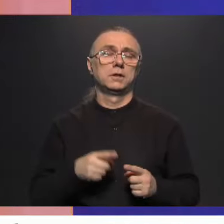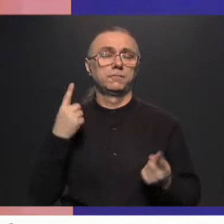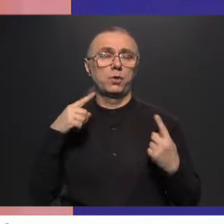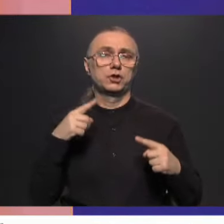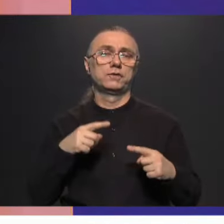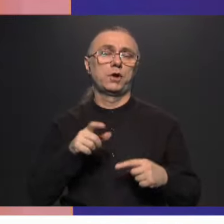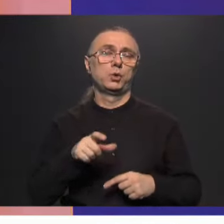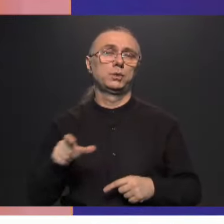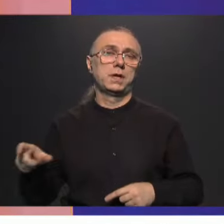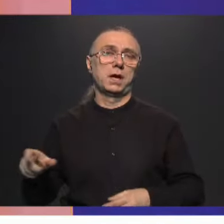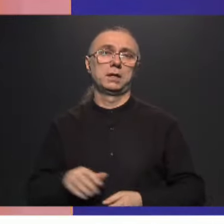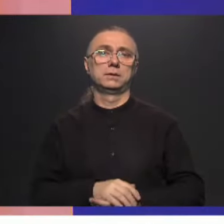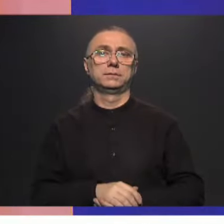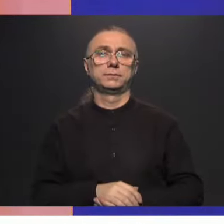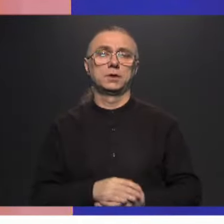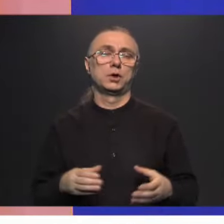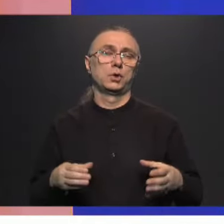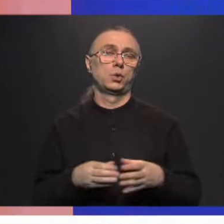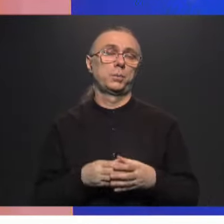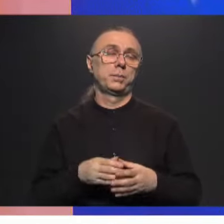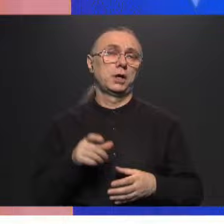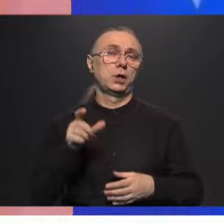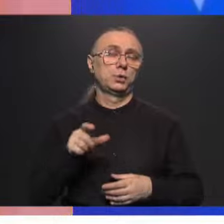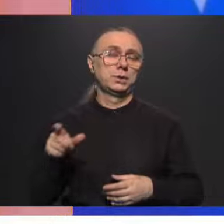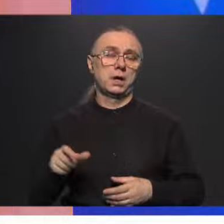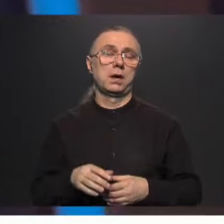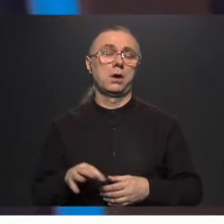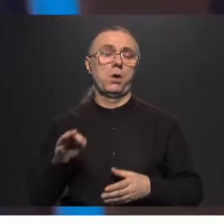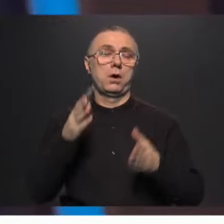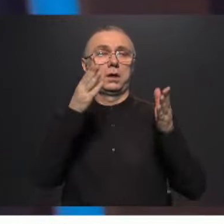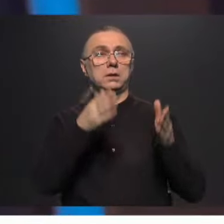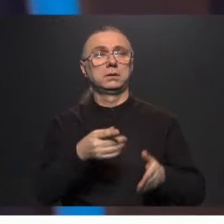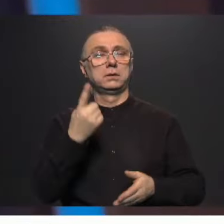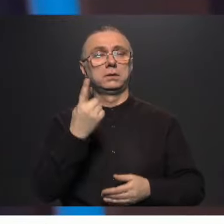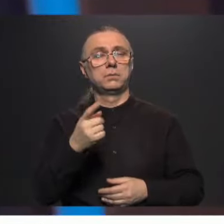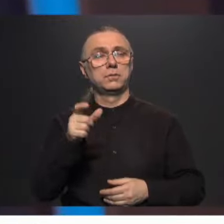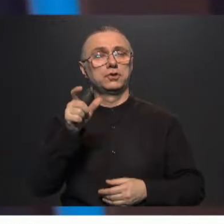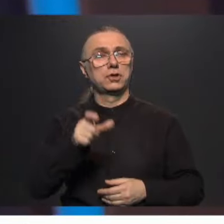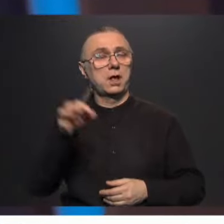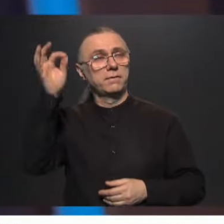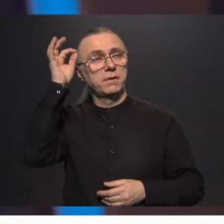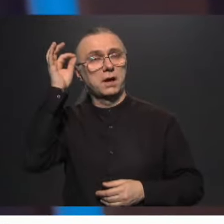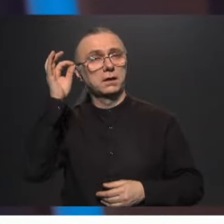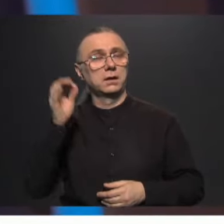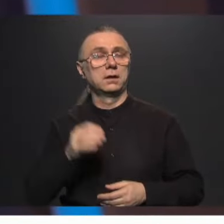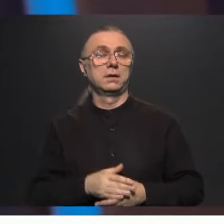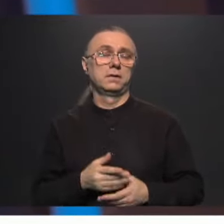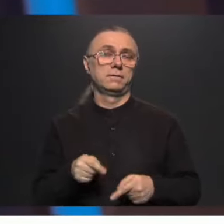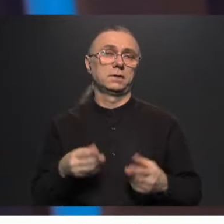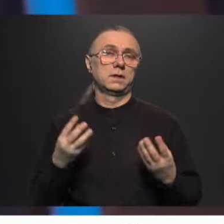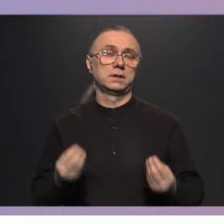людей, ну, как бы группы людей о едином человеке, которого они поминают в этот день. И как